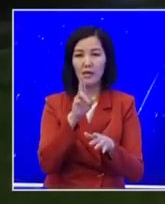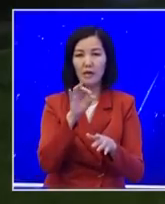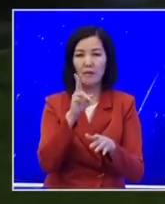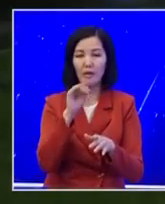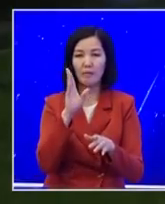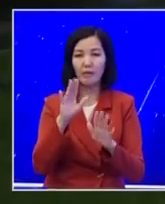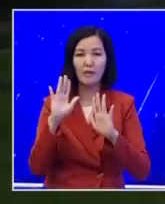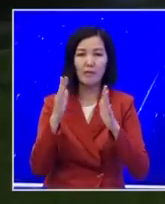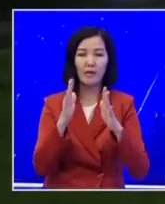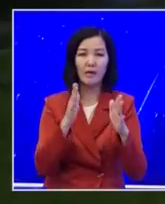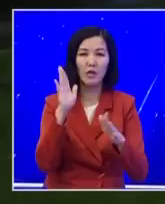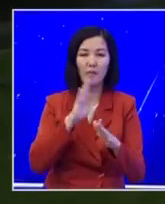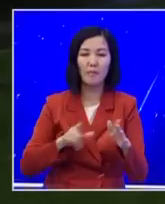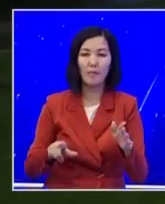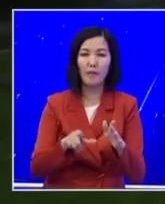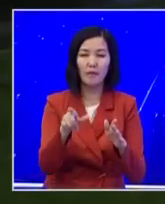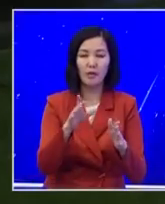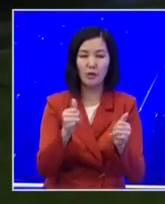парк Набережный. Проводится